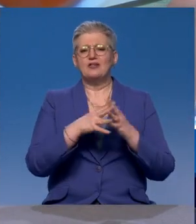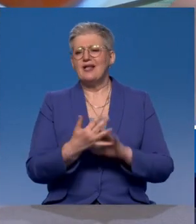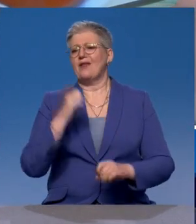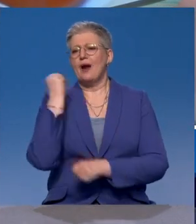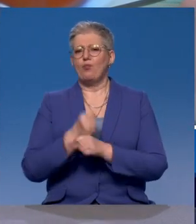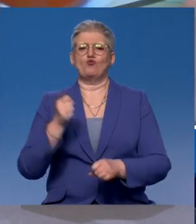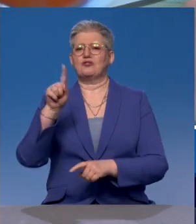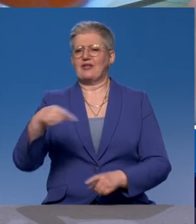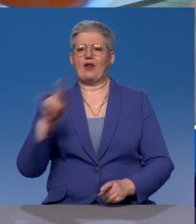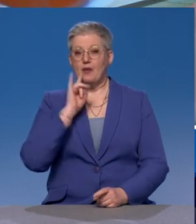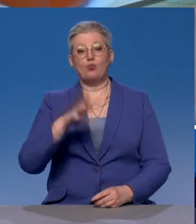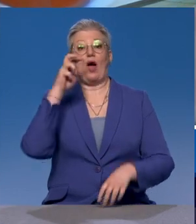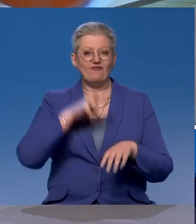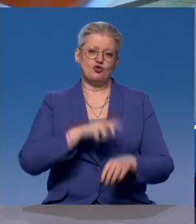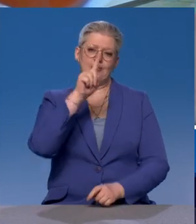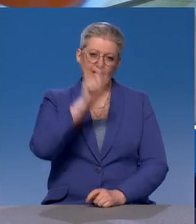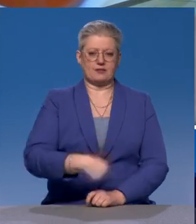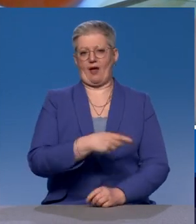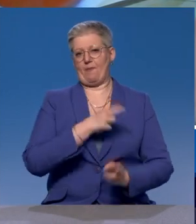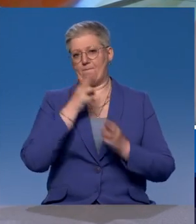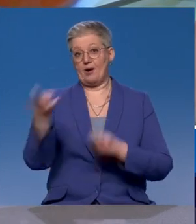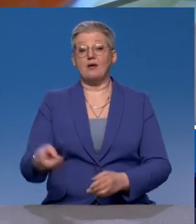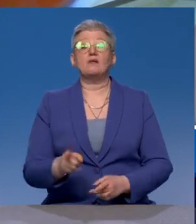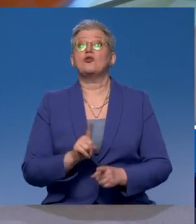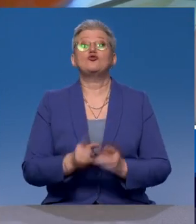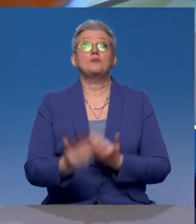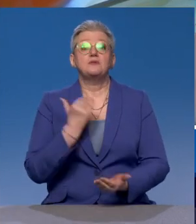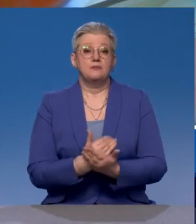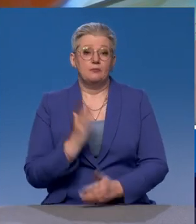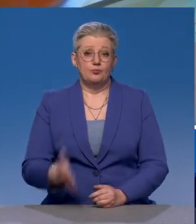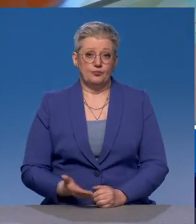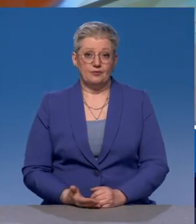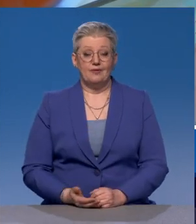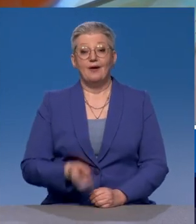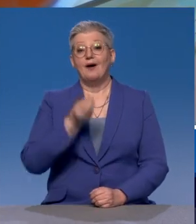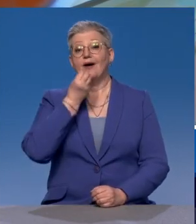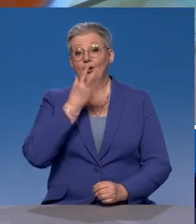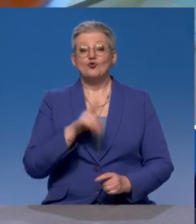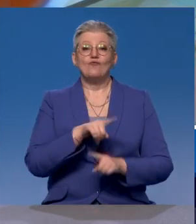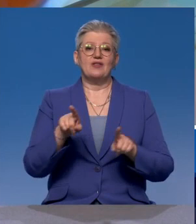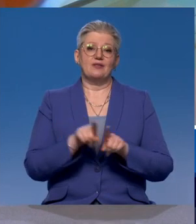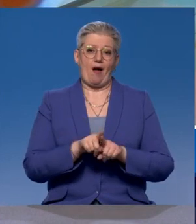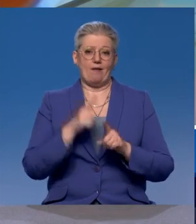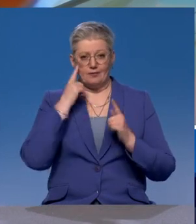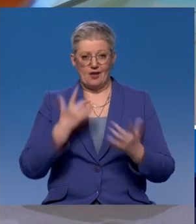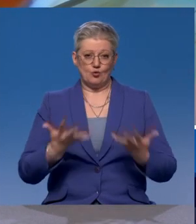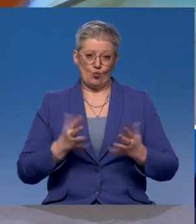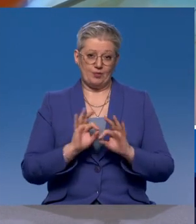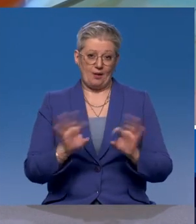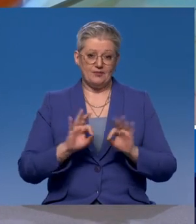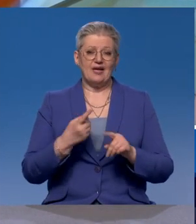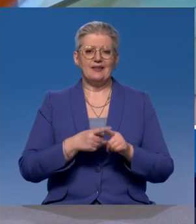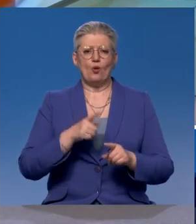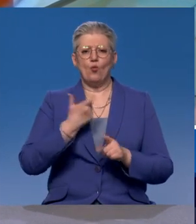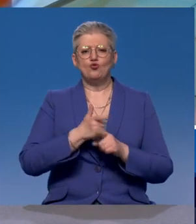А врачей заставим непременно. Ну и чем это закончится? Хорошо, что вы так доступно объясняете, потому что эта идея на самом деле очень популярна,